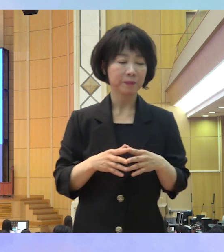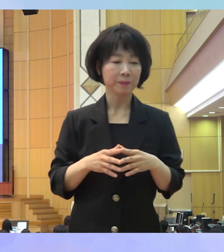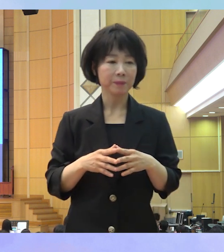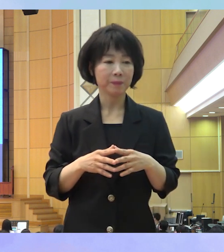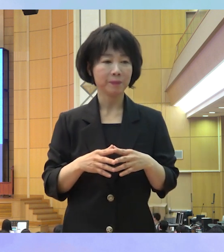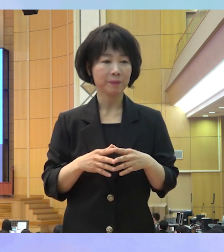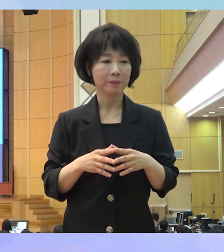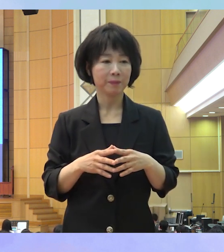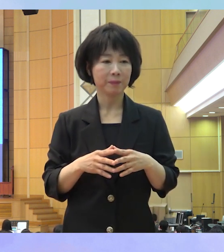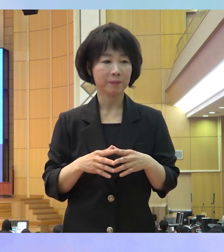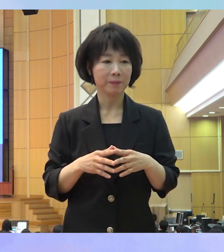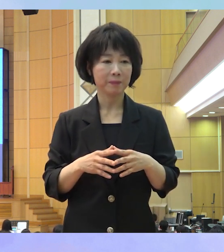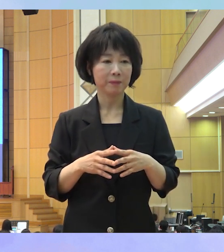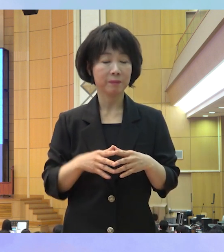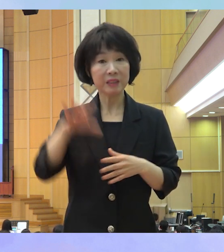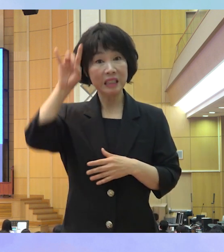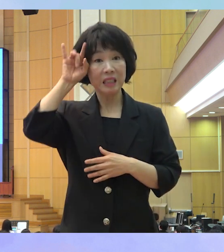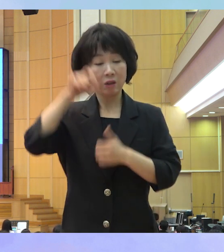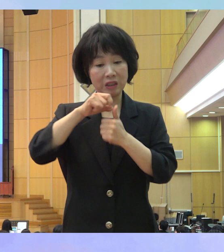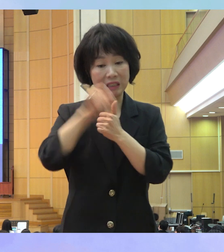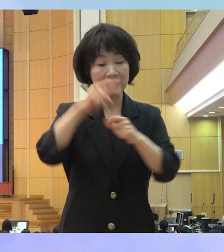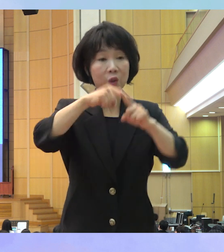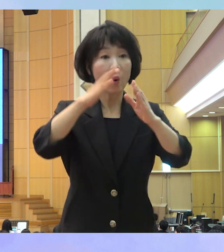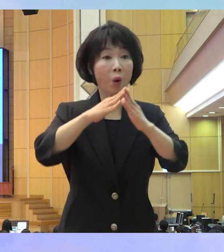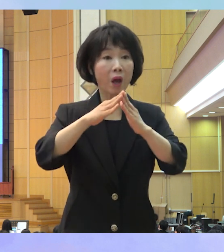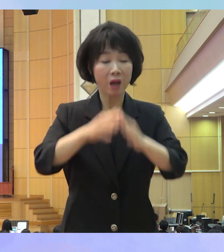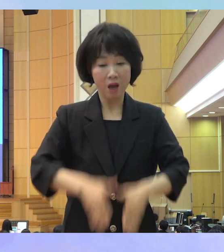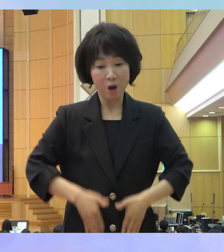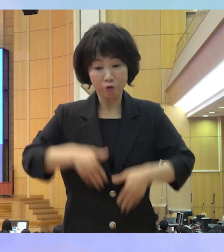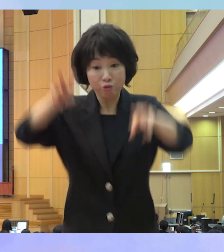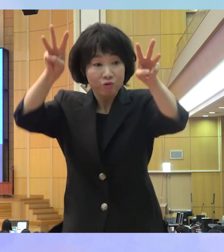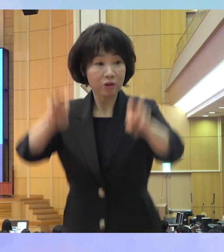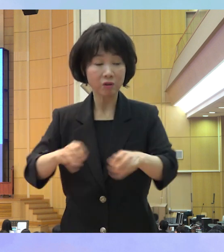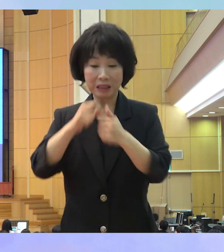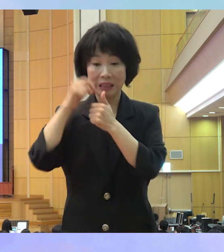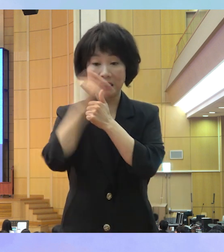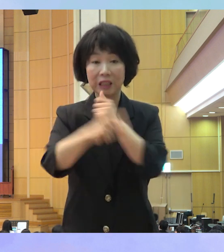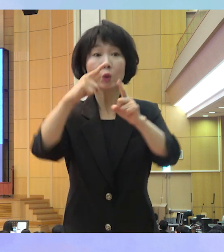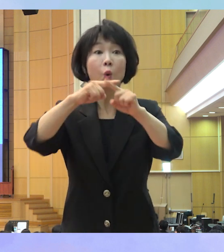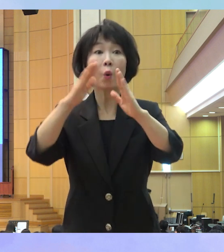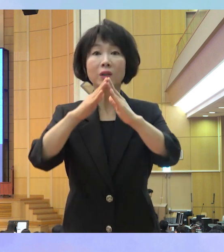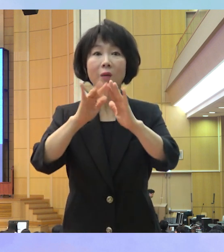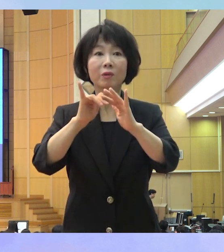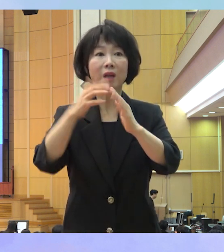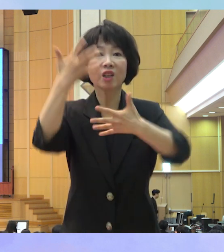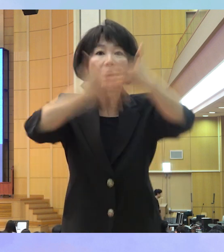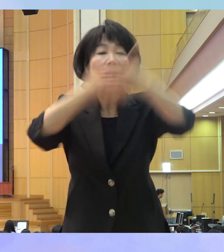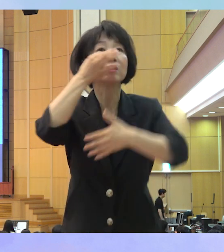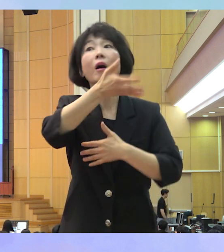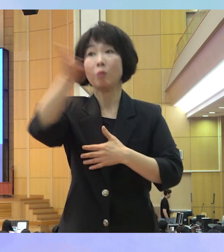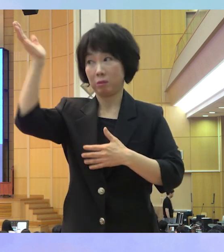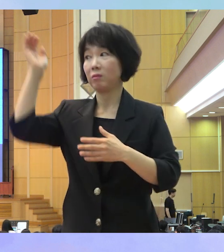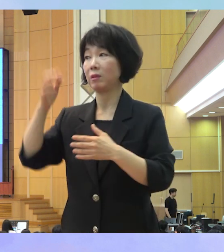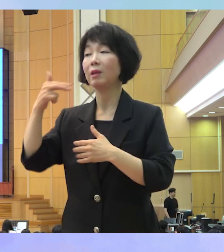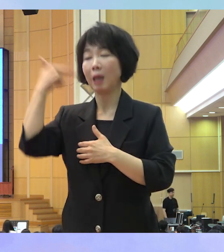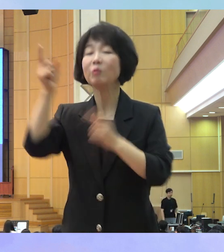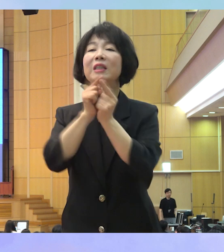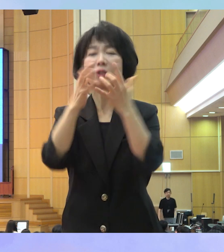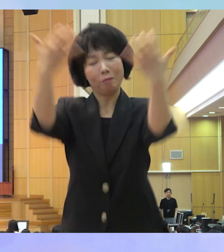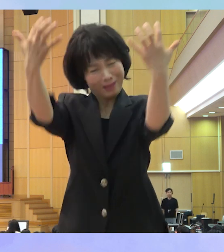계시거든. 분명히 인천지교회, 춘천, 은평지교회에서 막 이러셨을 거예요. 네. 다음 주에는 직접 봬요.